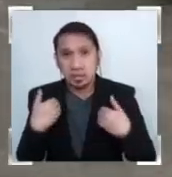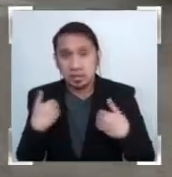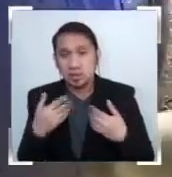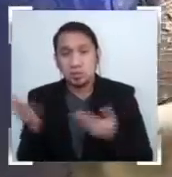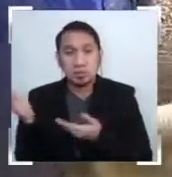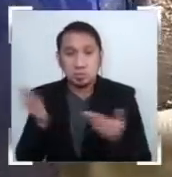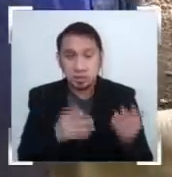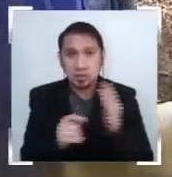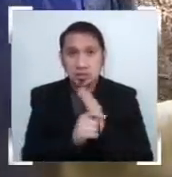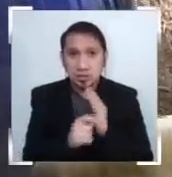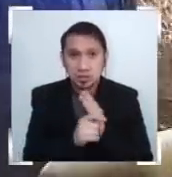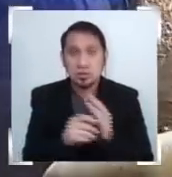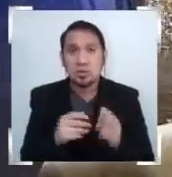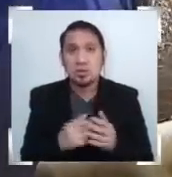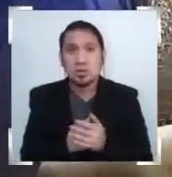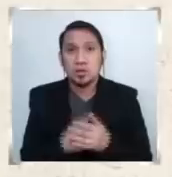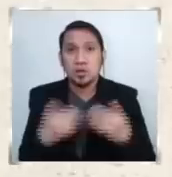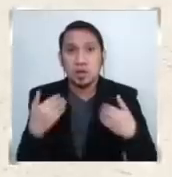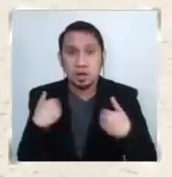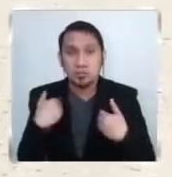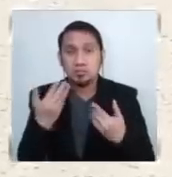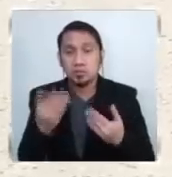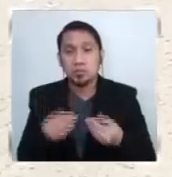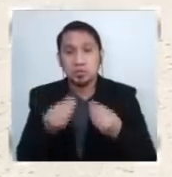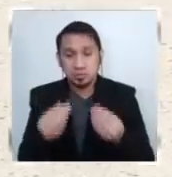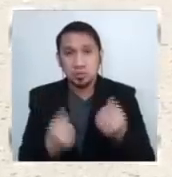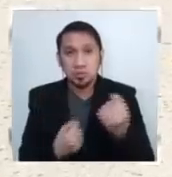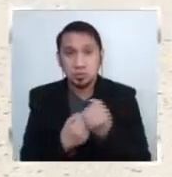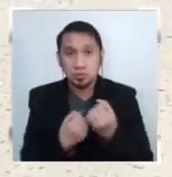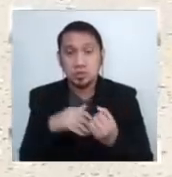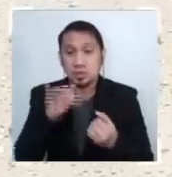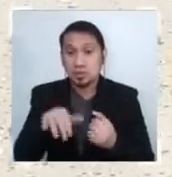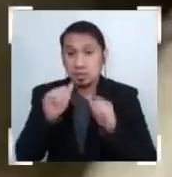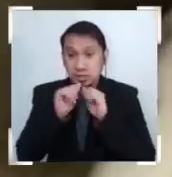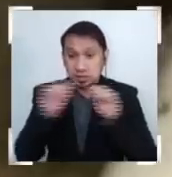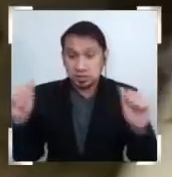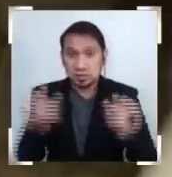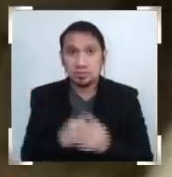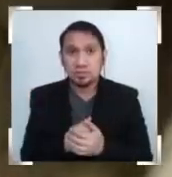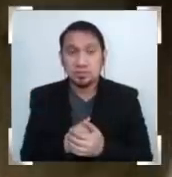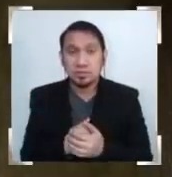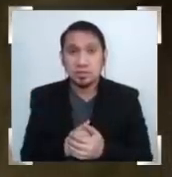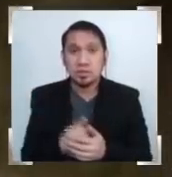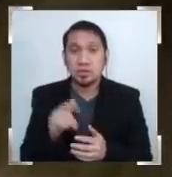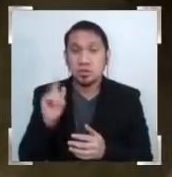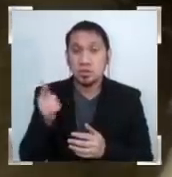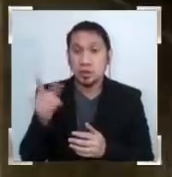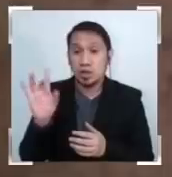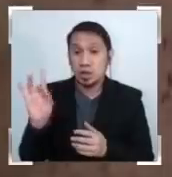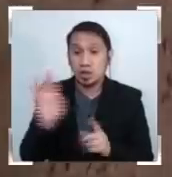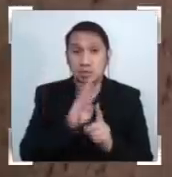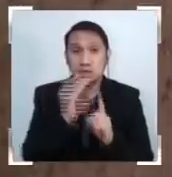tankers para augment po yung kakulangan. Sa anunsyo ng Maynilad, 28 barangay sa Parañaque at Las